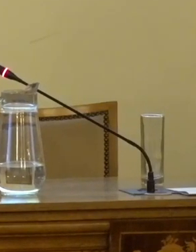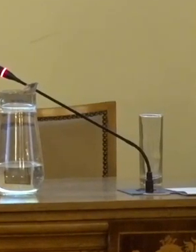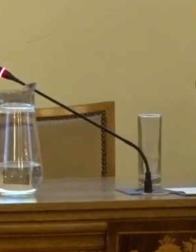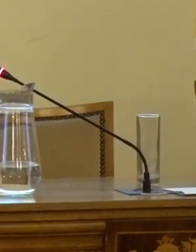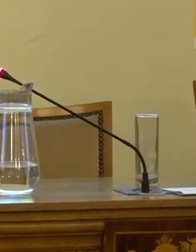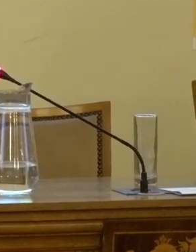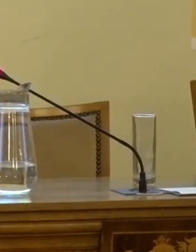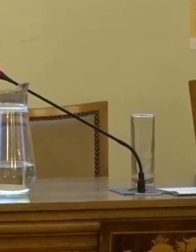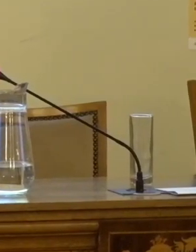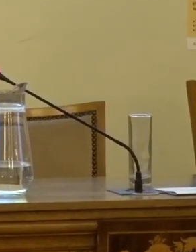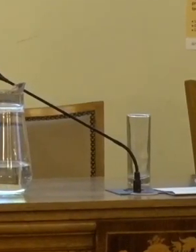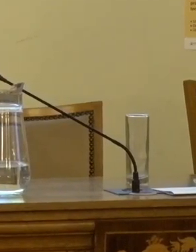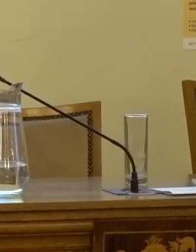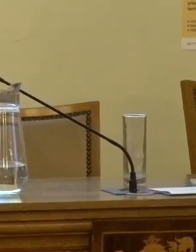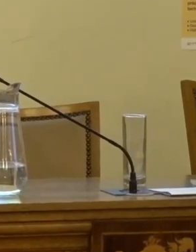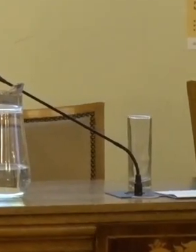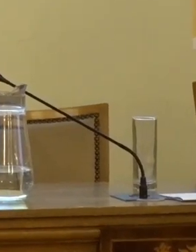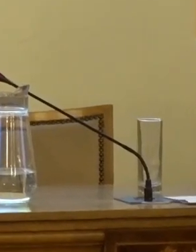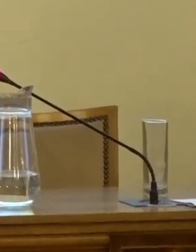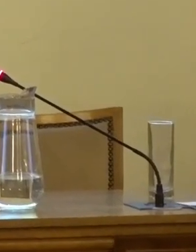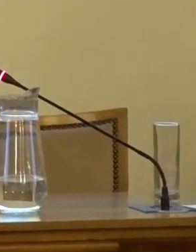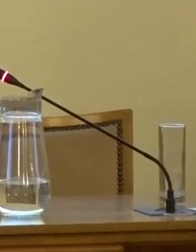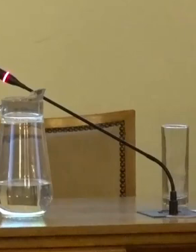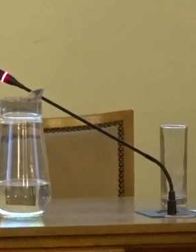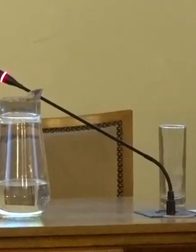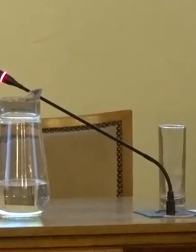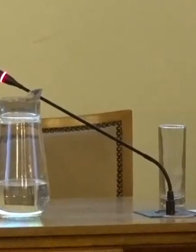A zavřeště se tam zvíště na to Nordice,